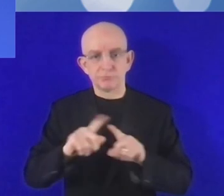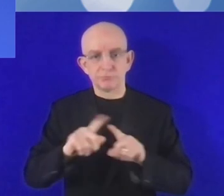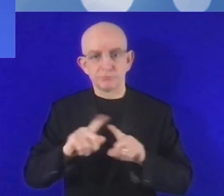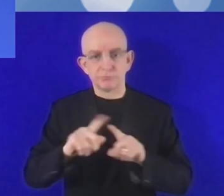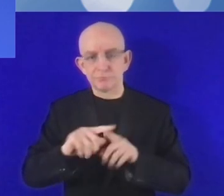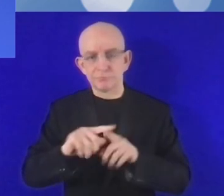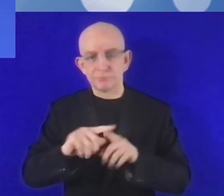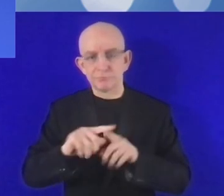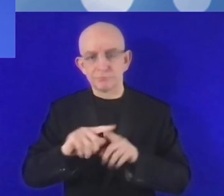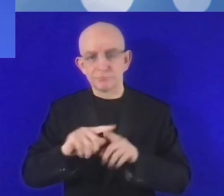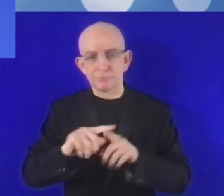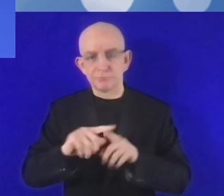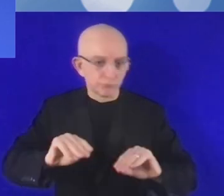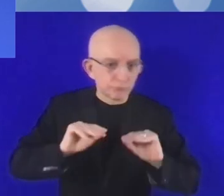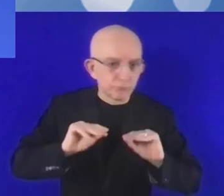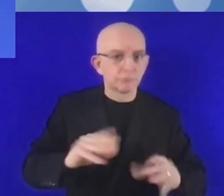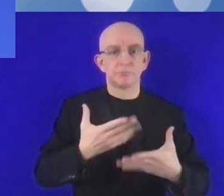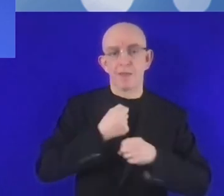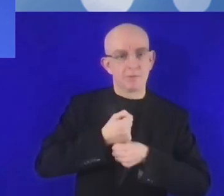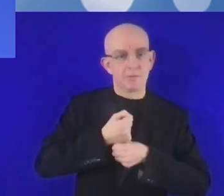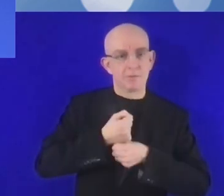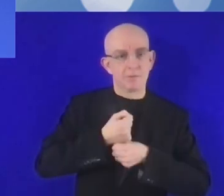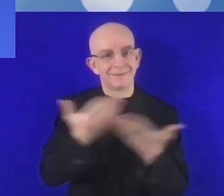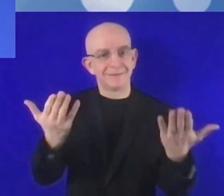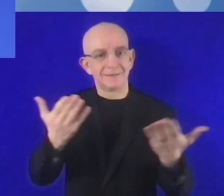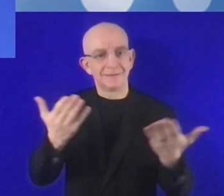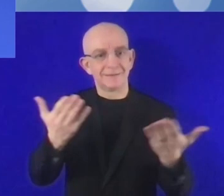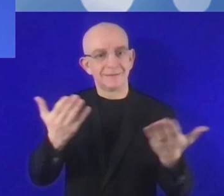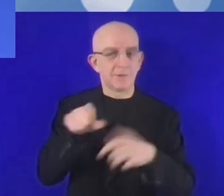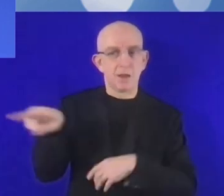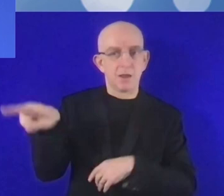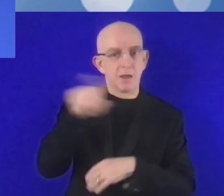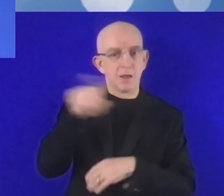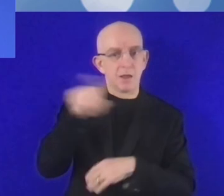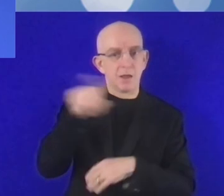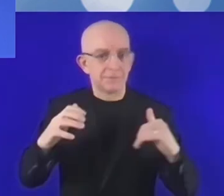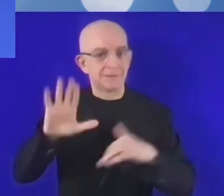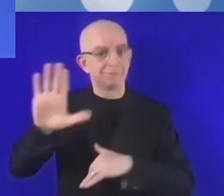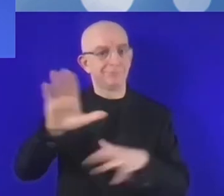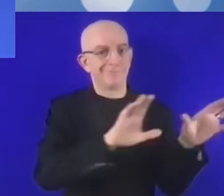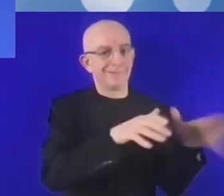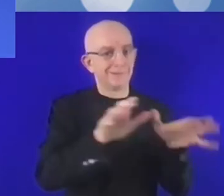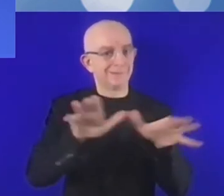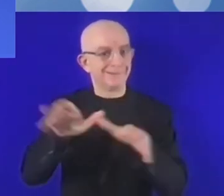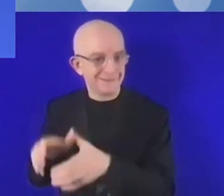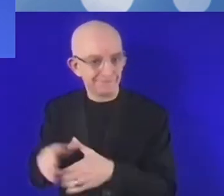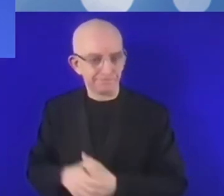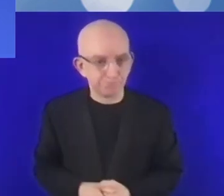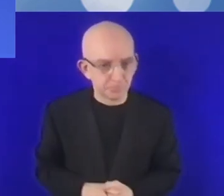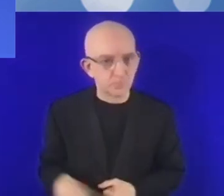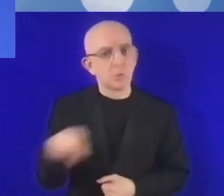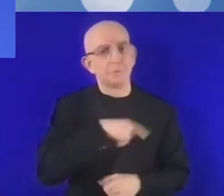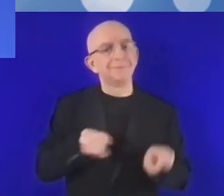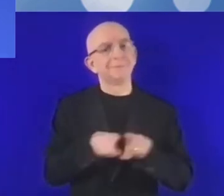разрабатывают стандарты. И также цифровое сотрудничество между государствами в разных форматах. У нас была